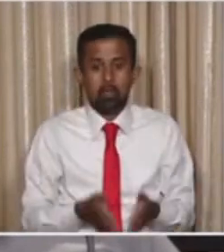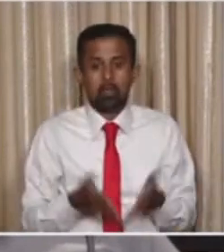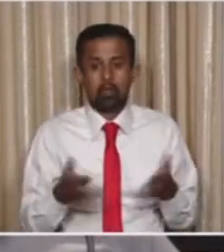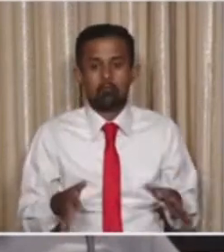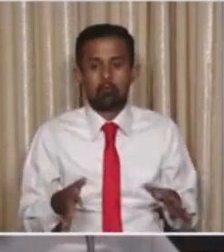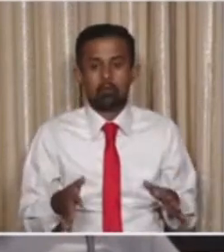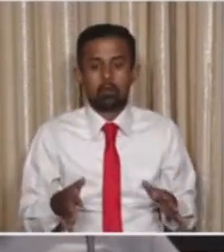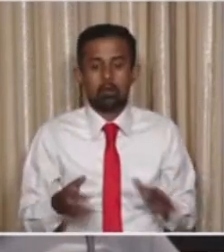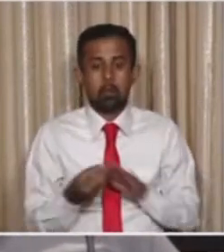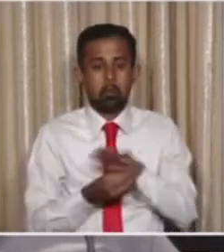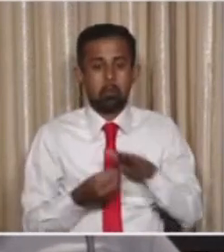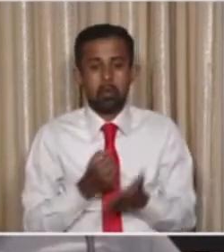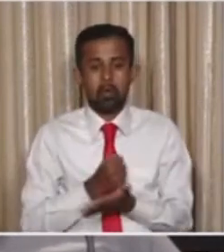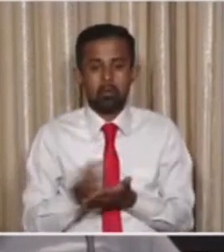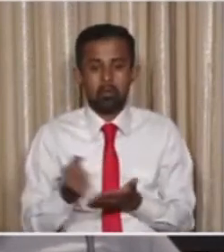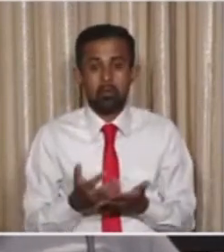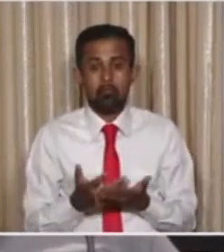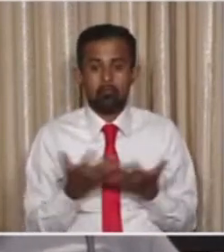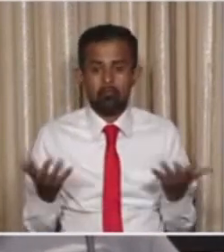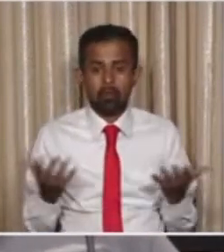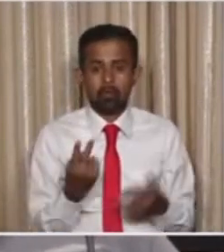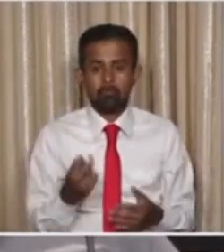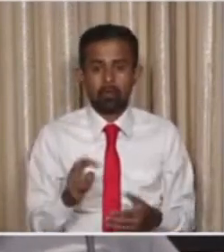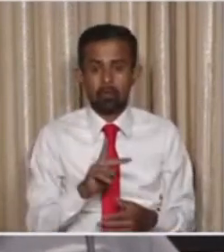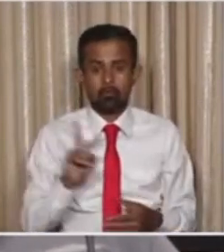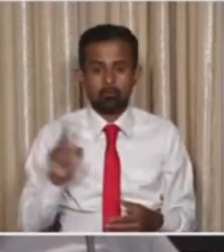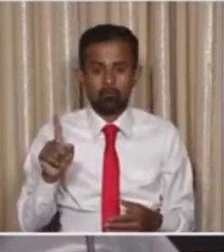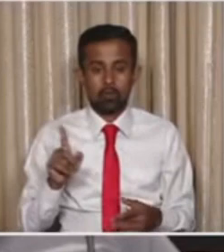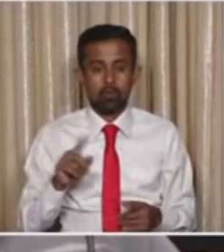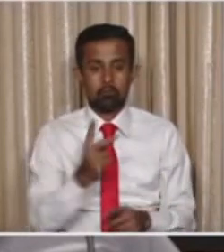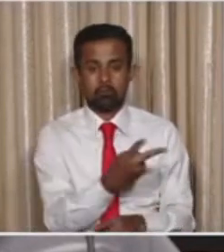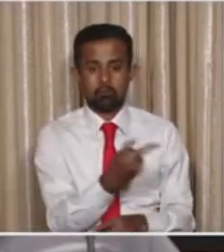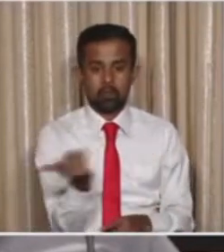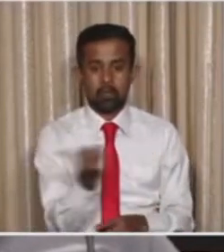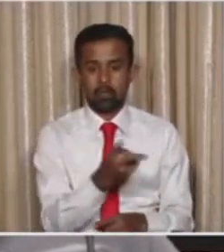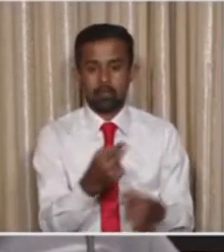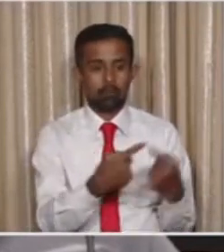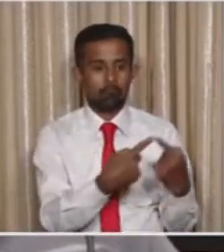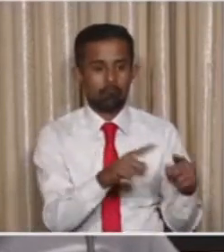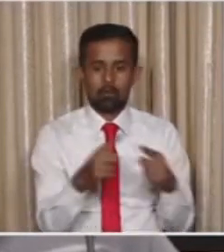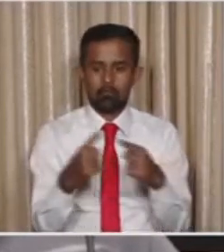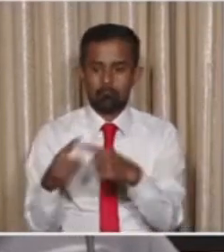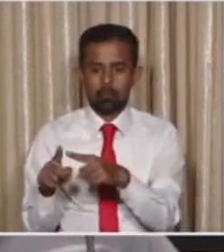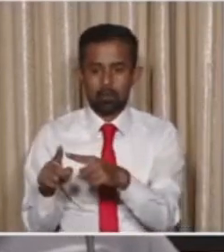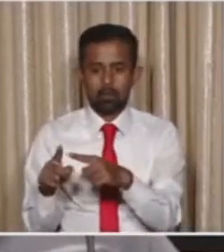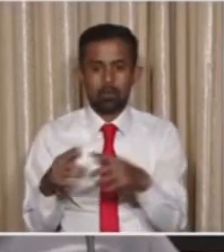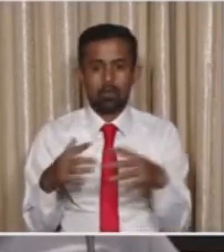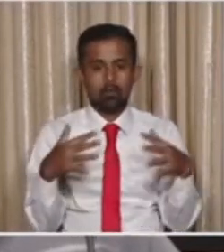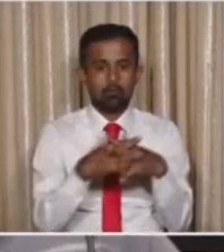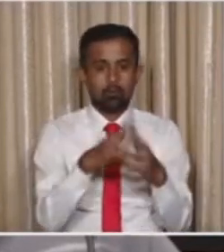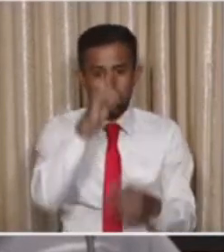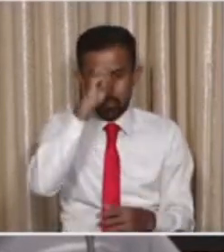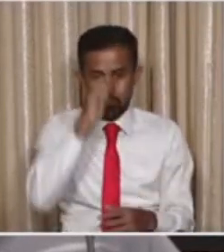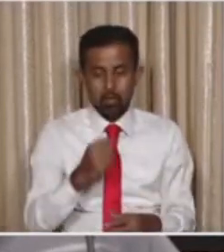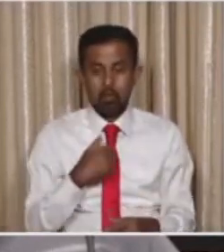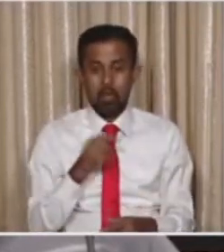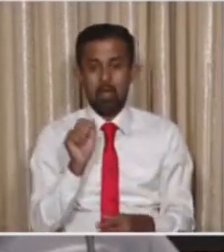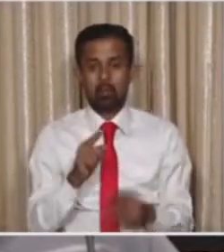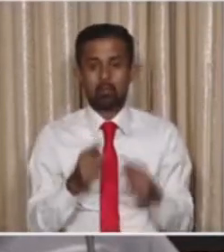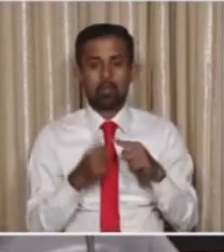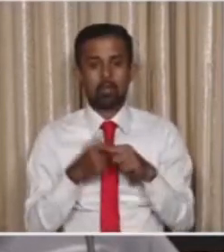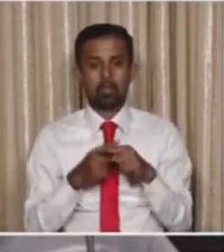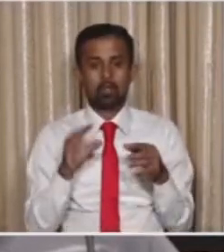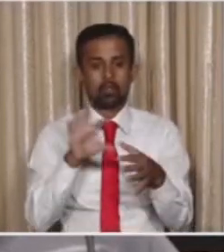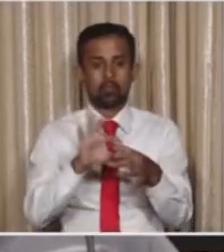ඒකෙන් විශාල පරිසර හානියක් වෙනවා. ඒක වෙන්නේ 2021. මේ දෙක සම්පූර්ණ වෙනස් දෙකක්. විජේදාස රාජපක්ෂ මහත්මයා මගේ නම එක්ස්ප්‍රෙස් මල් වලට සම්බන්ධ කරේ